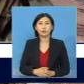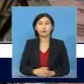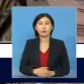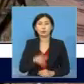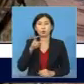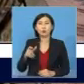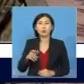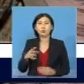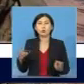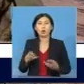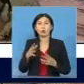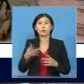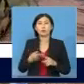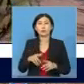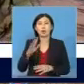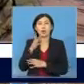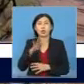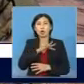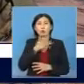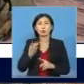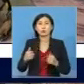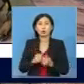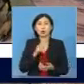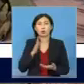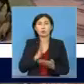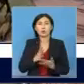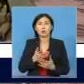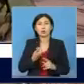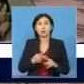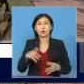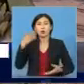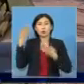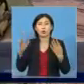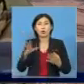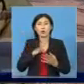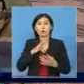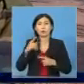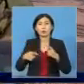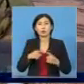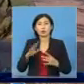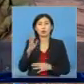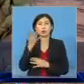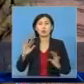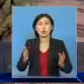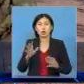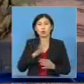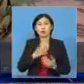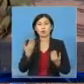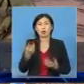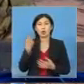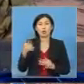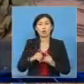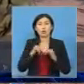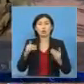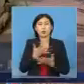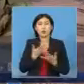Люди разводят огонь в тени деревьев, а здесь много сухой травы. Небольшое дуновение ветра, и огонь может перекинуться на деревья. У нас в хозяйстве растет